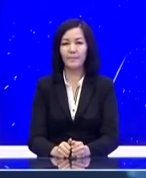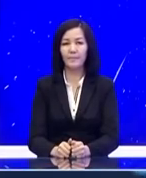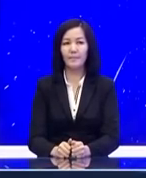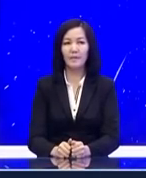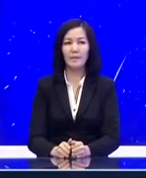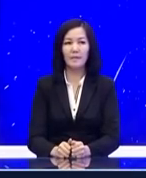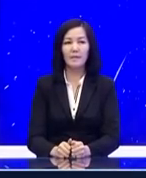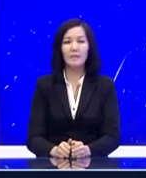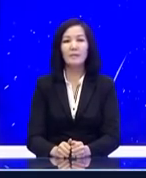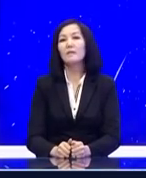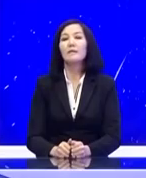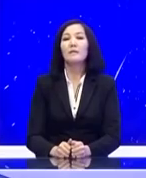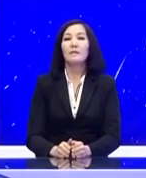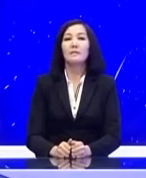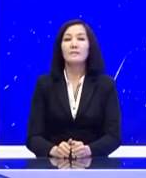көмегімен, Нұрсұлтан.